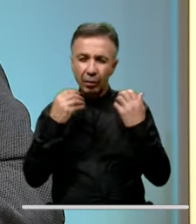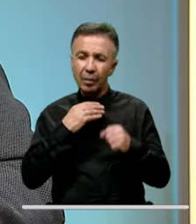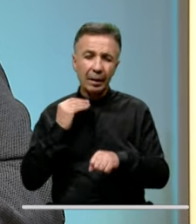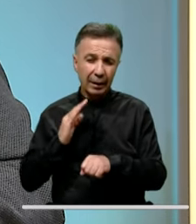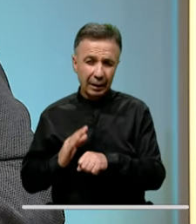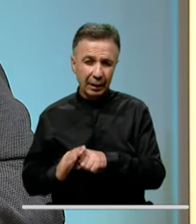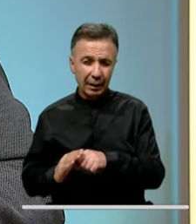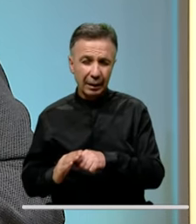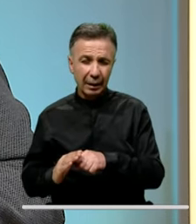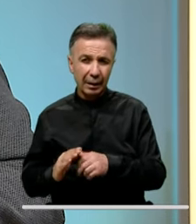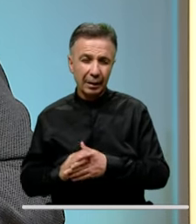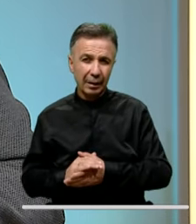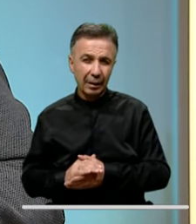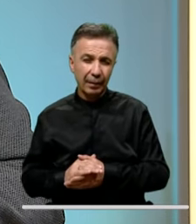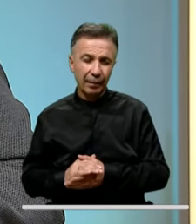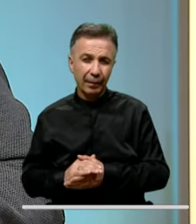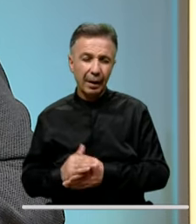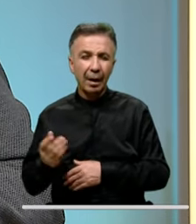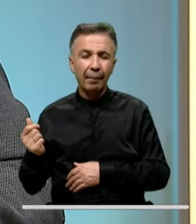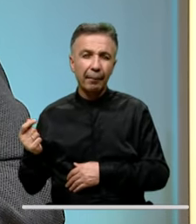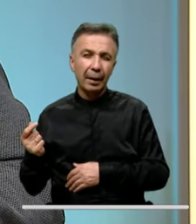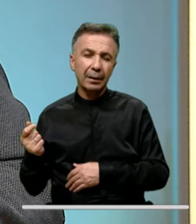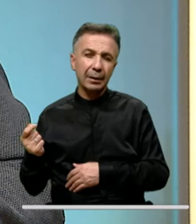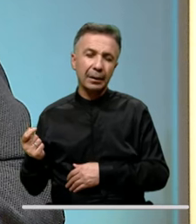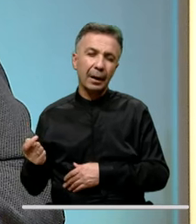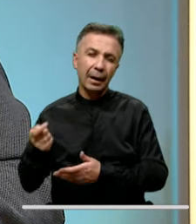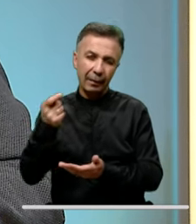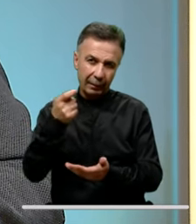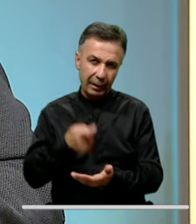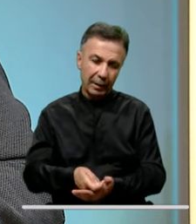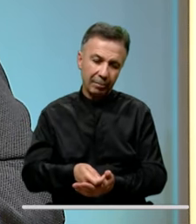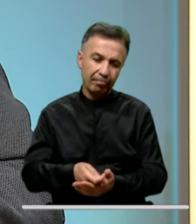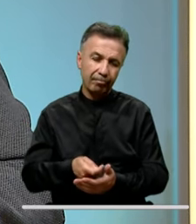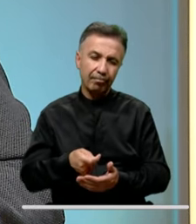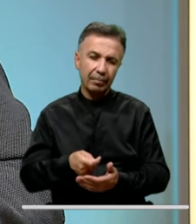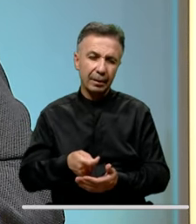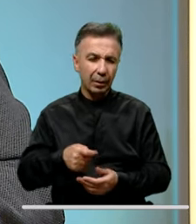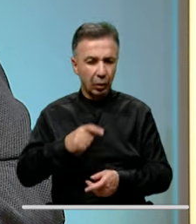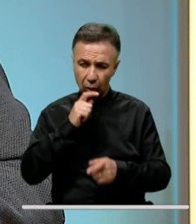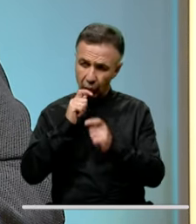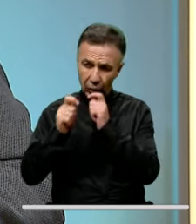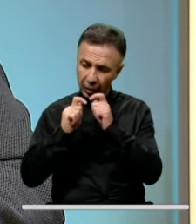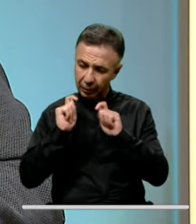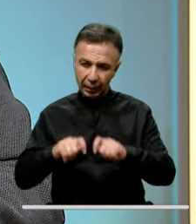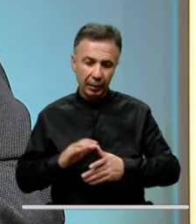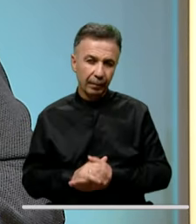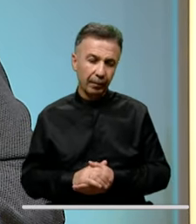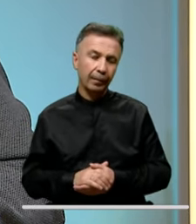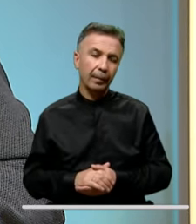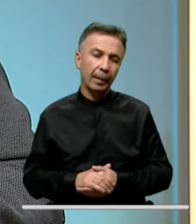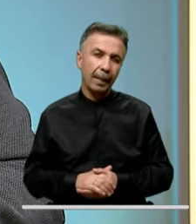hayvanınızın etini aldığınızda çok affedersiniz parasını vermek üzere anlaştık. Tamam.